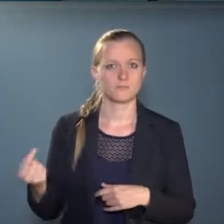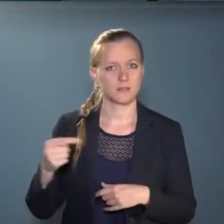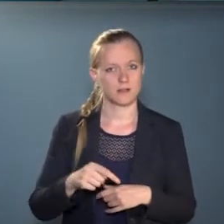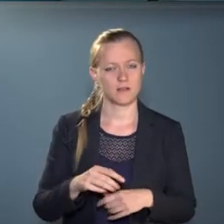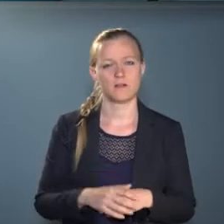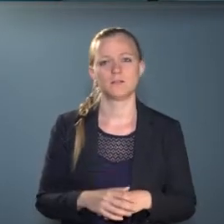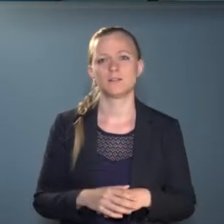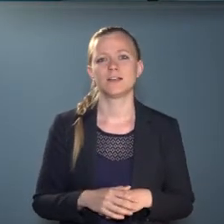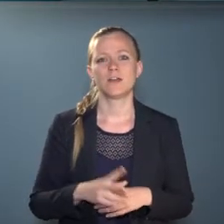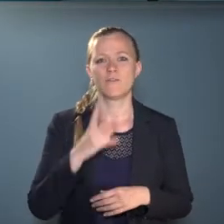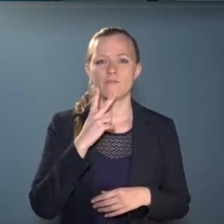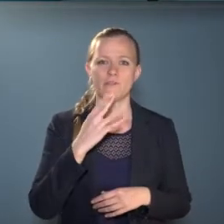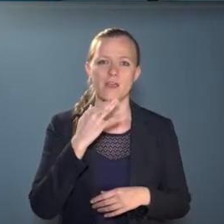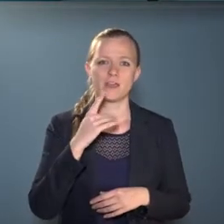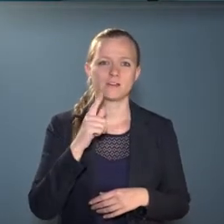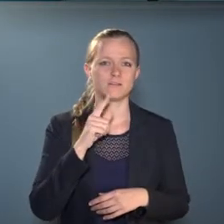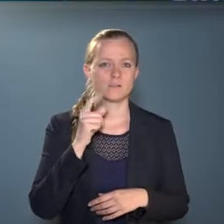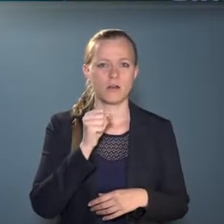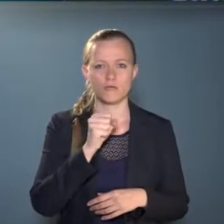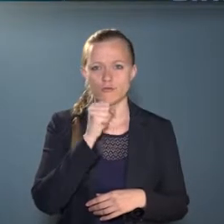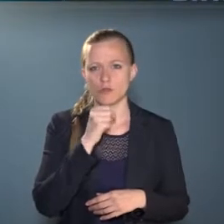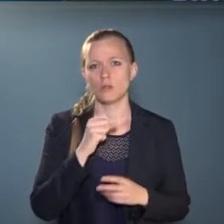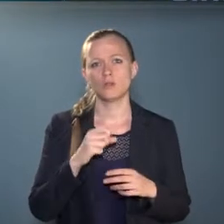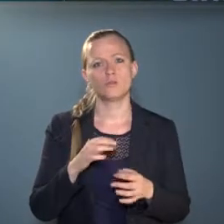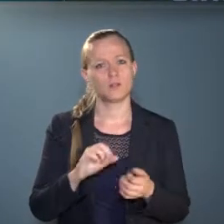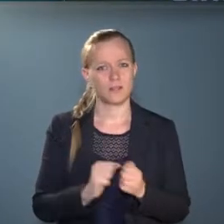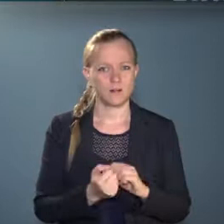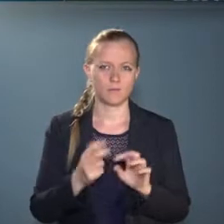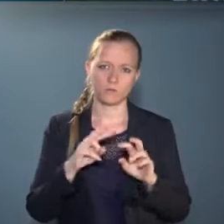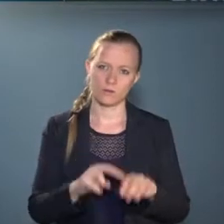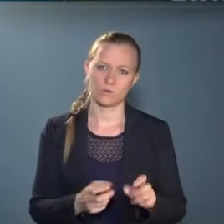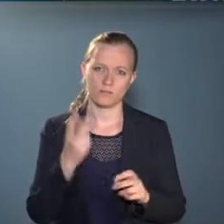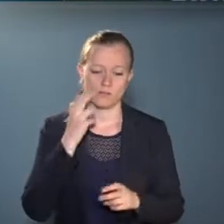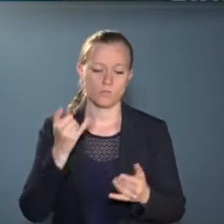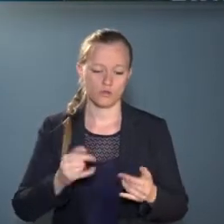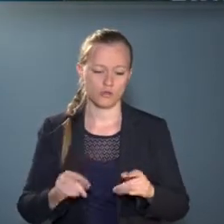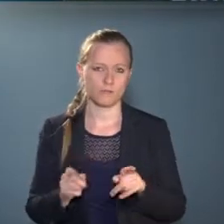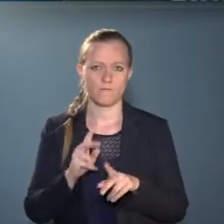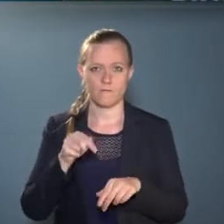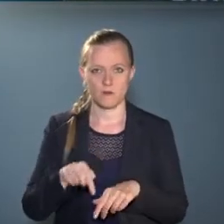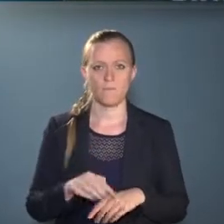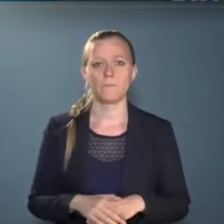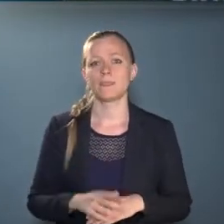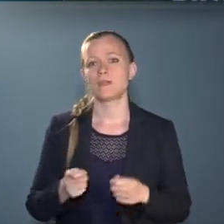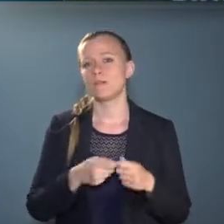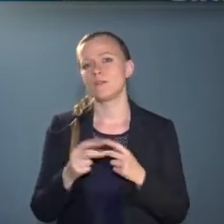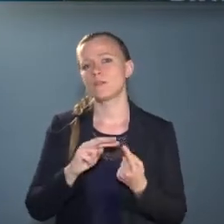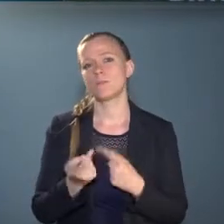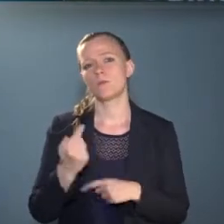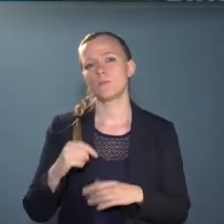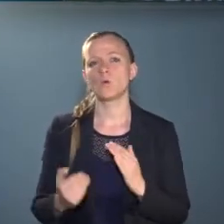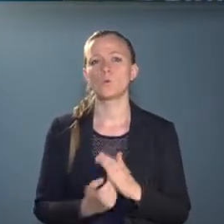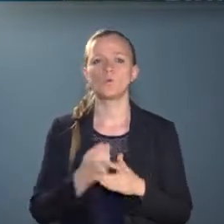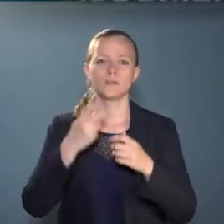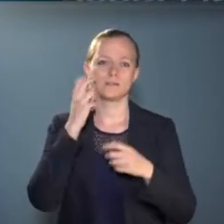a Veritas Történetkutató Intézet, mai nap is itt van velünk, ebben az évben új, a rendezvény szempontjából új